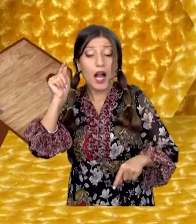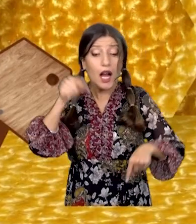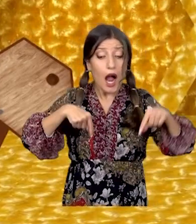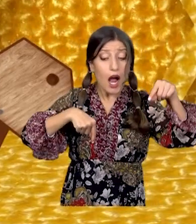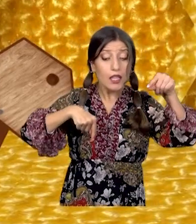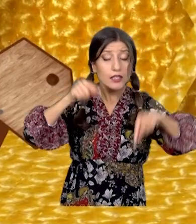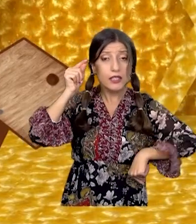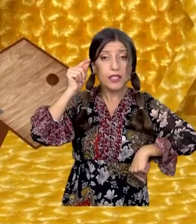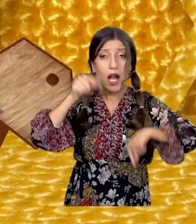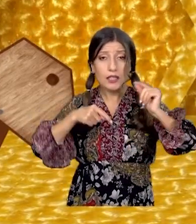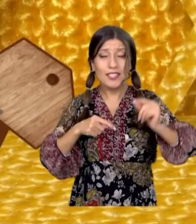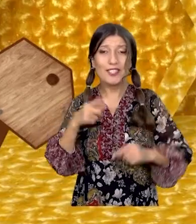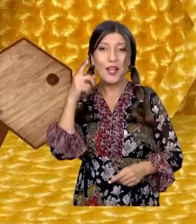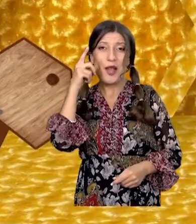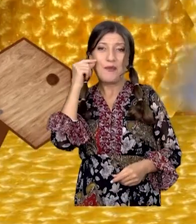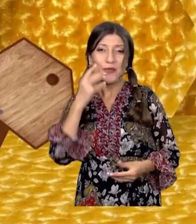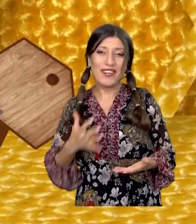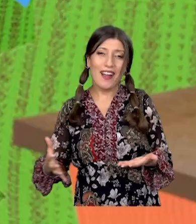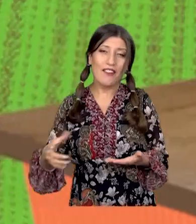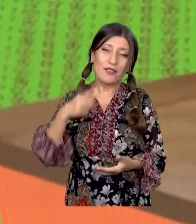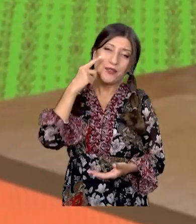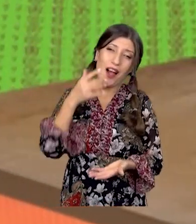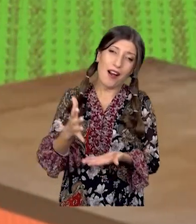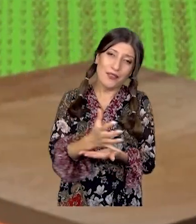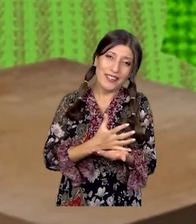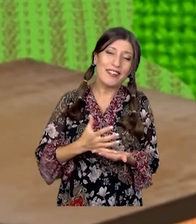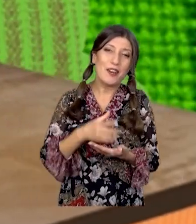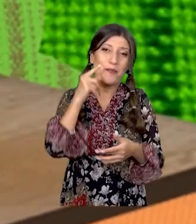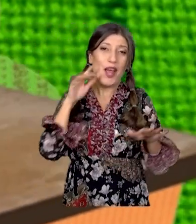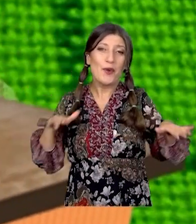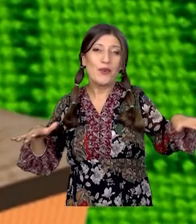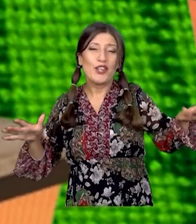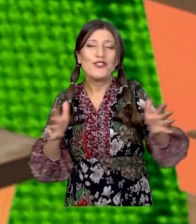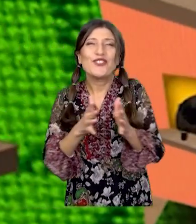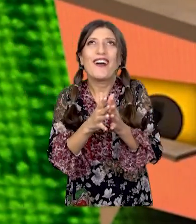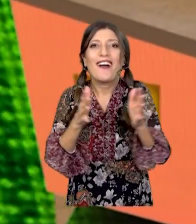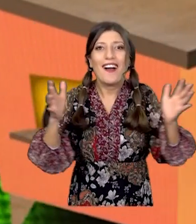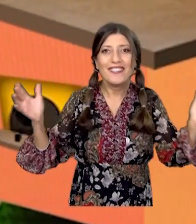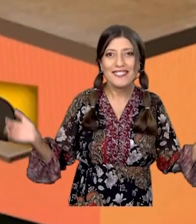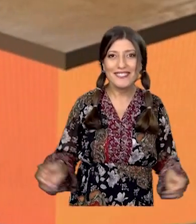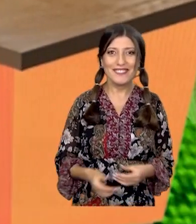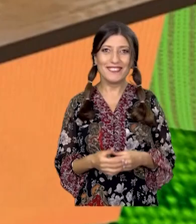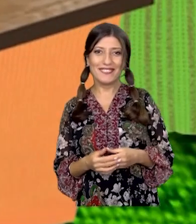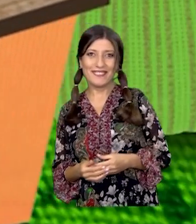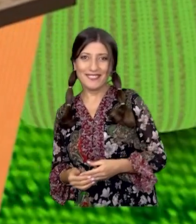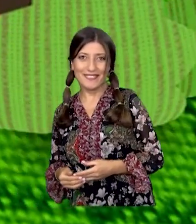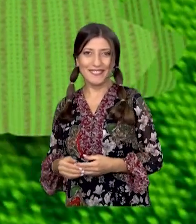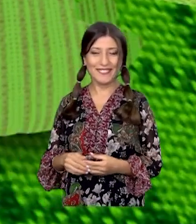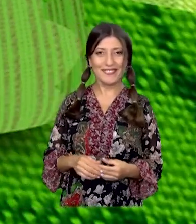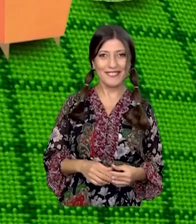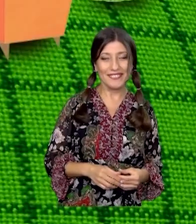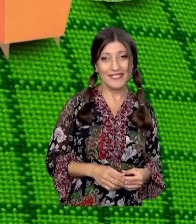անդիլ, կաթիլ, կաթիլ, կաթիլ, կաթիլ, մեղրեն հավակում մեղուներն անդիլ,